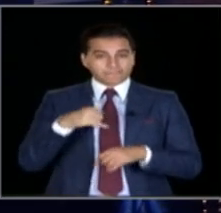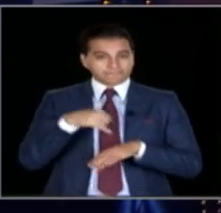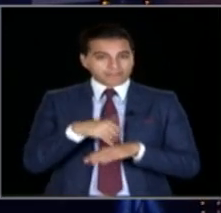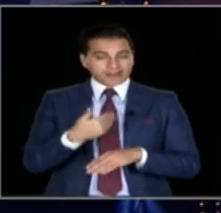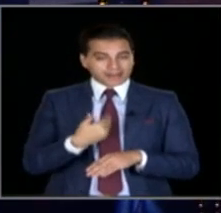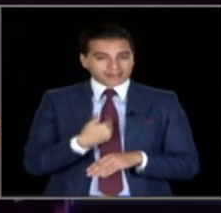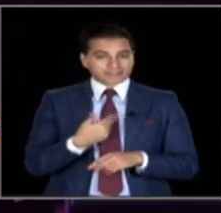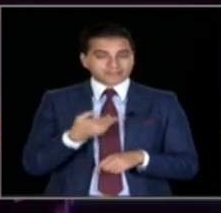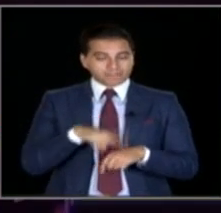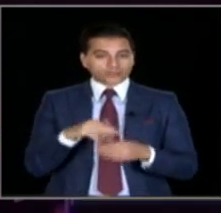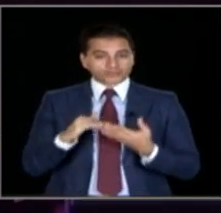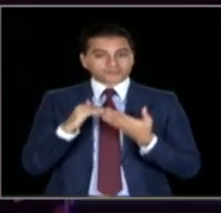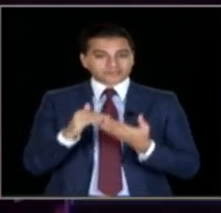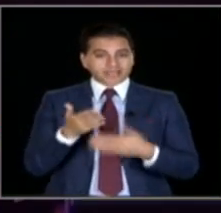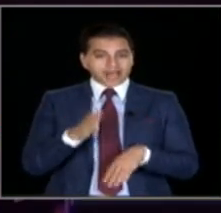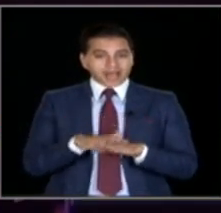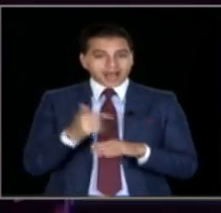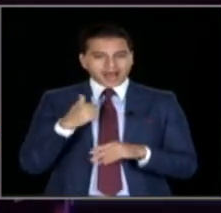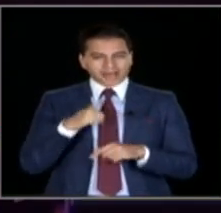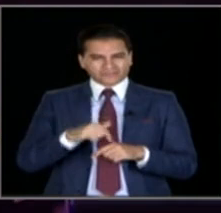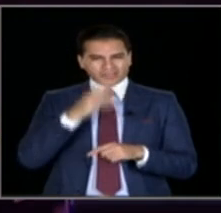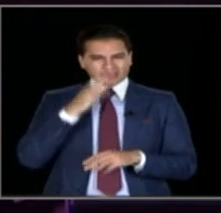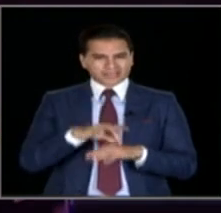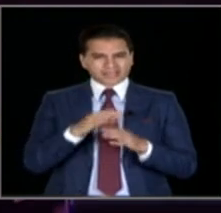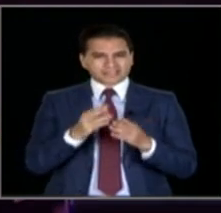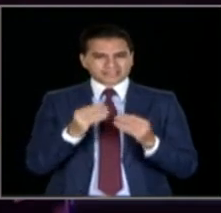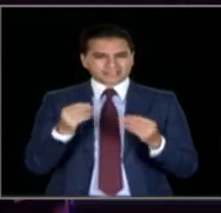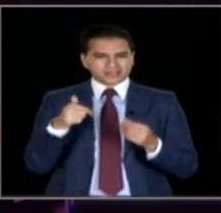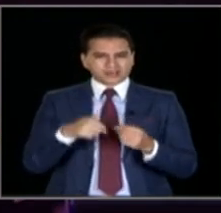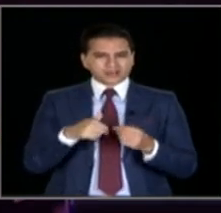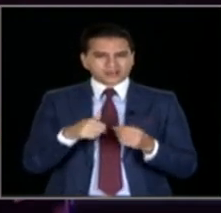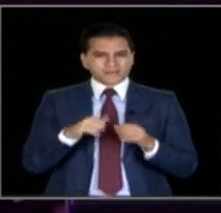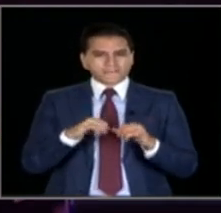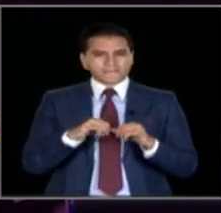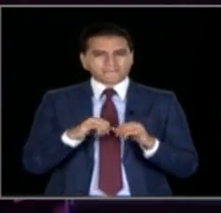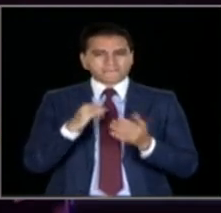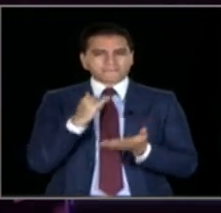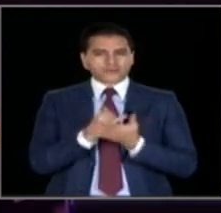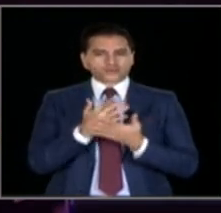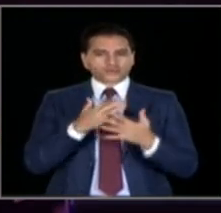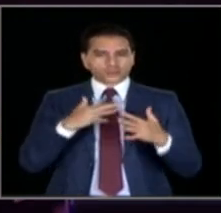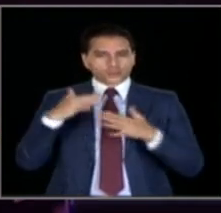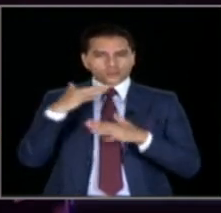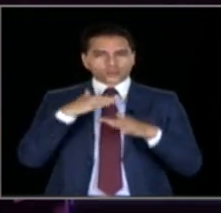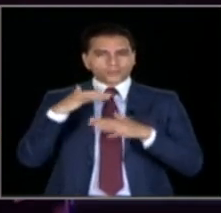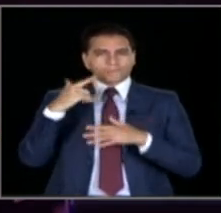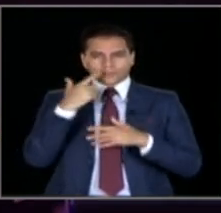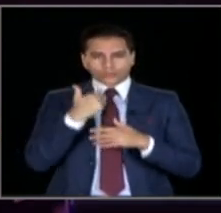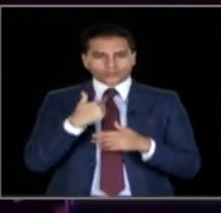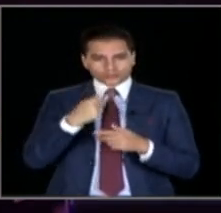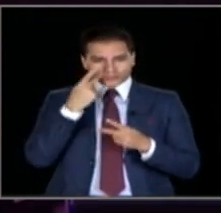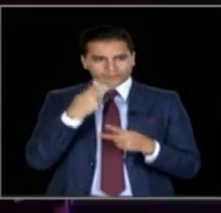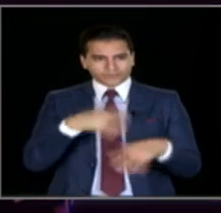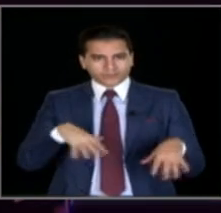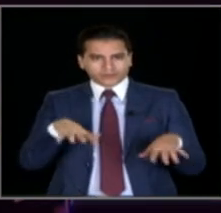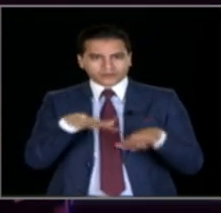المركز بنساعد، يعني انا عندي عدد كبير، يعني الاداره عندي بتقول لي يعني اعملي حصر المكفوفين